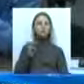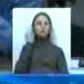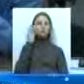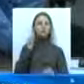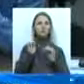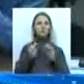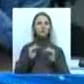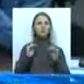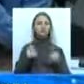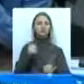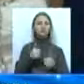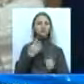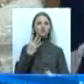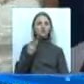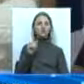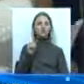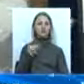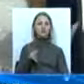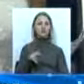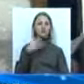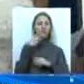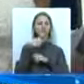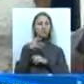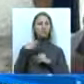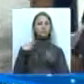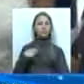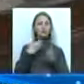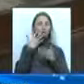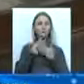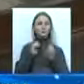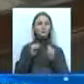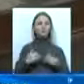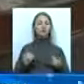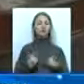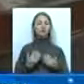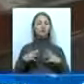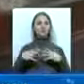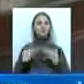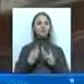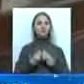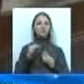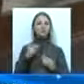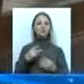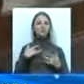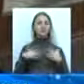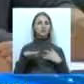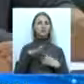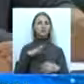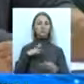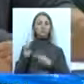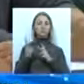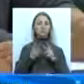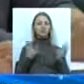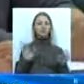бойынша сынға түсті. Яғни олар бейне баян арқылы өз отбасыларын таныстырып, отбасылық ән шырқап би биледі. Сайыс қорытындысы бойынша Зеренді